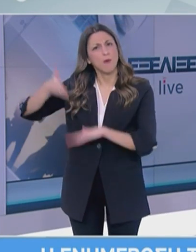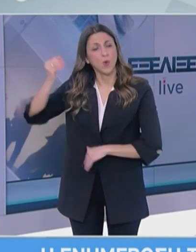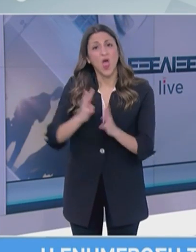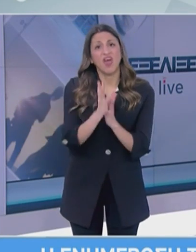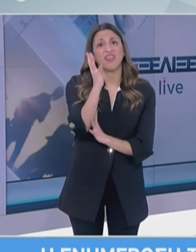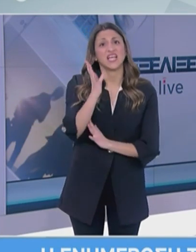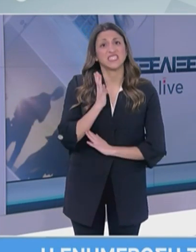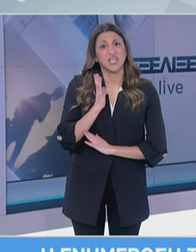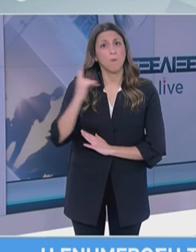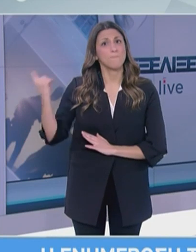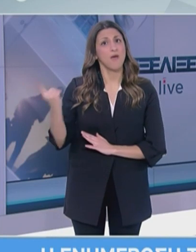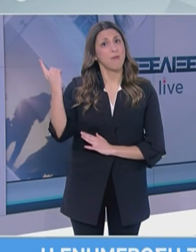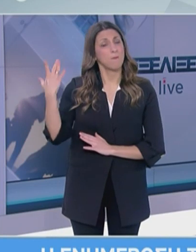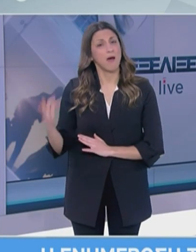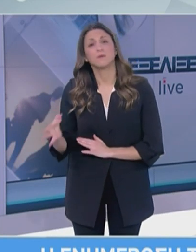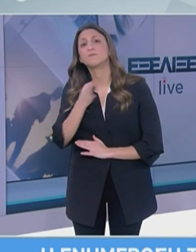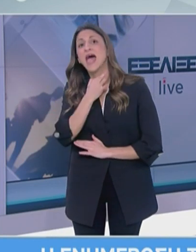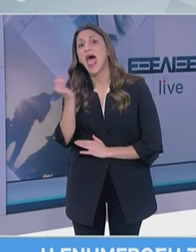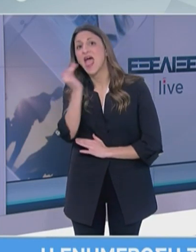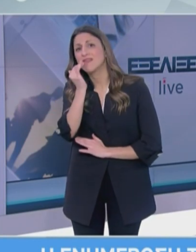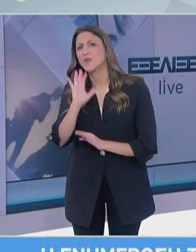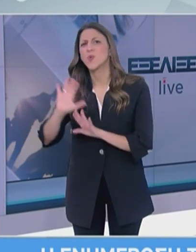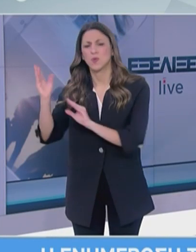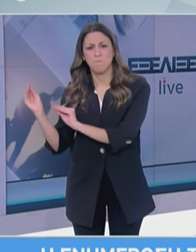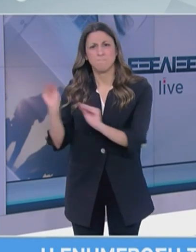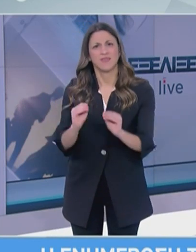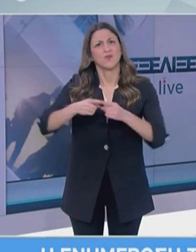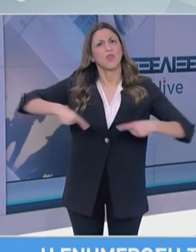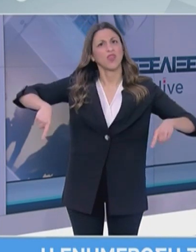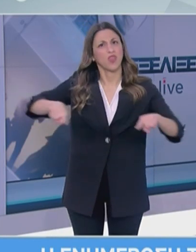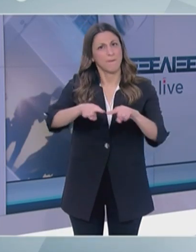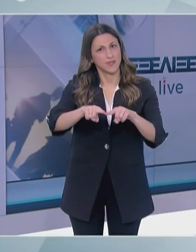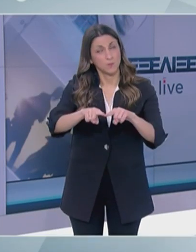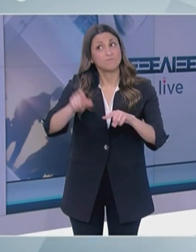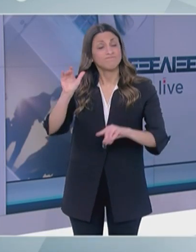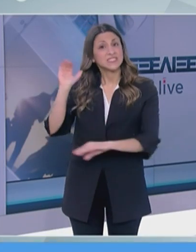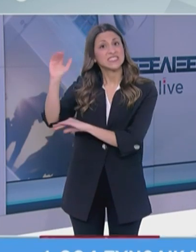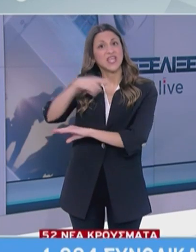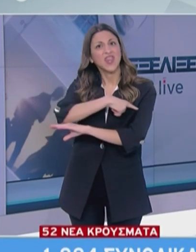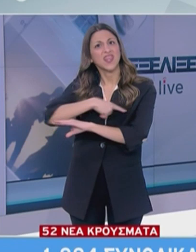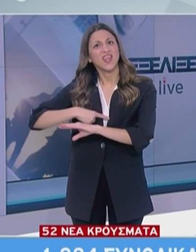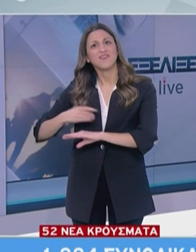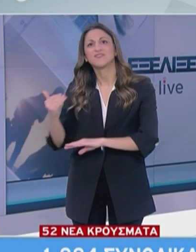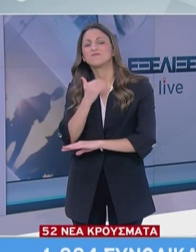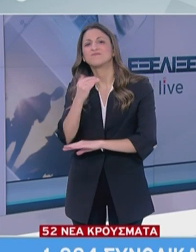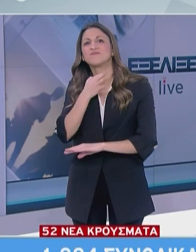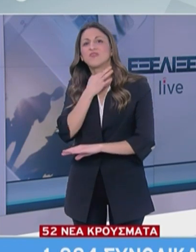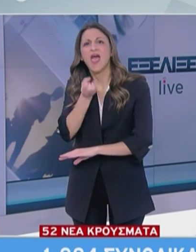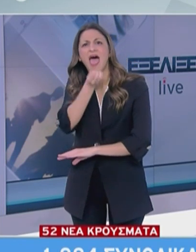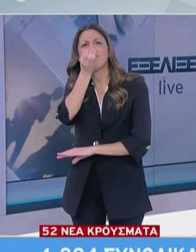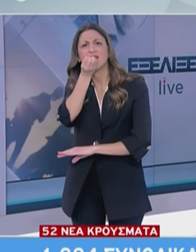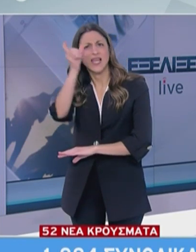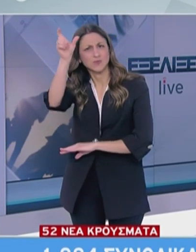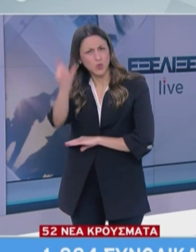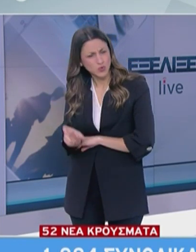14 ασθενείς έχουν εξέλθει από τις ΜΕΘ. Ζήτησα ενδεικτικά από την Διευθύντρια της Μονάδας Εντατικής Θεραπείας στο Νοσοκομείο Ευαγγελισμός,